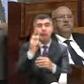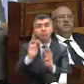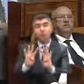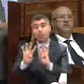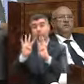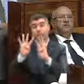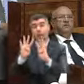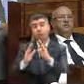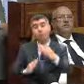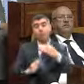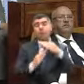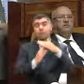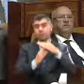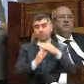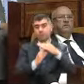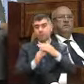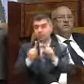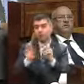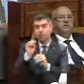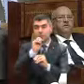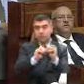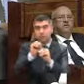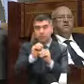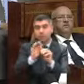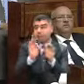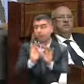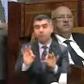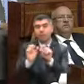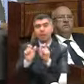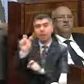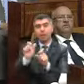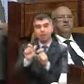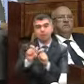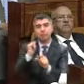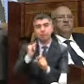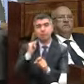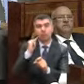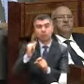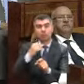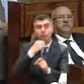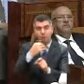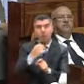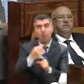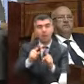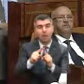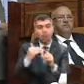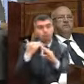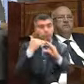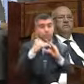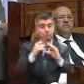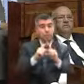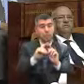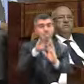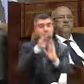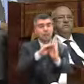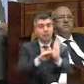الجزئيه اللي دارت تلفات من طرف المواطن، وغير من مره كنطلبوا منكم باش ارسال لجال تفتيش المراقبه. هذا هدر